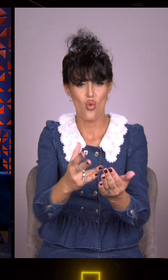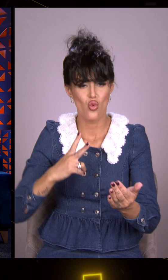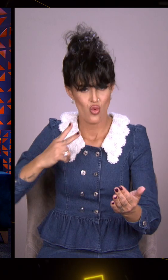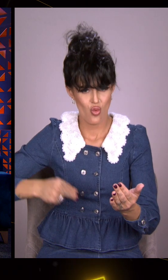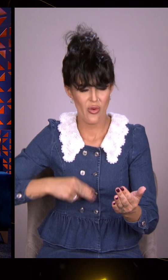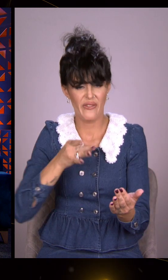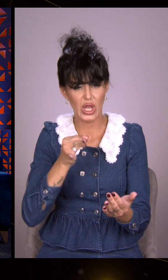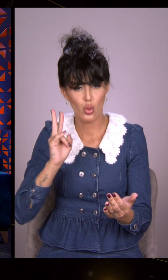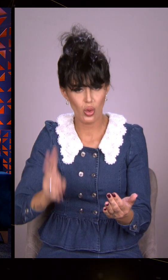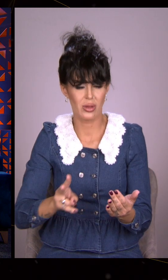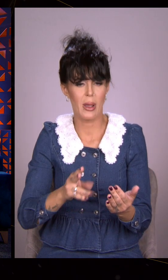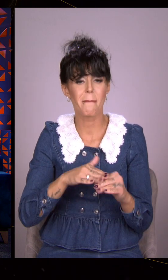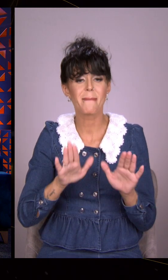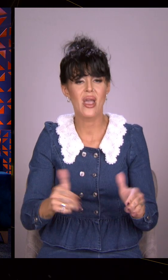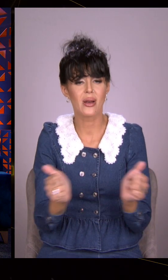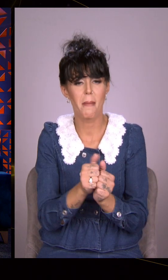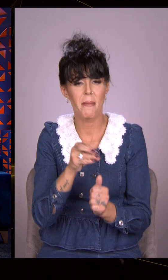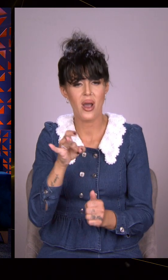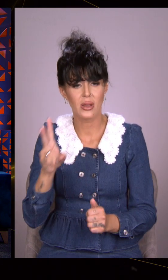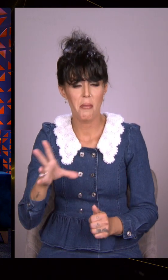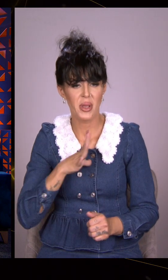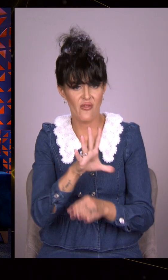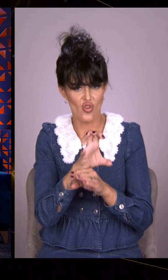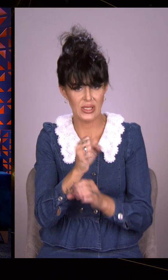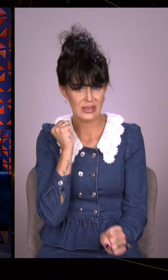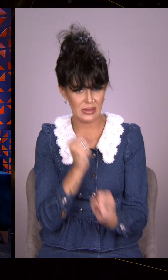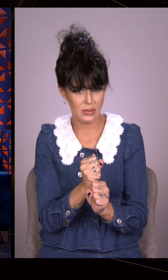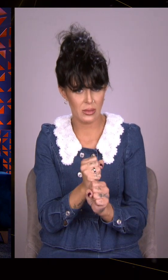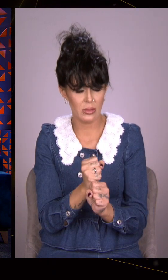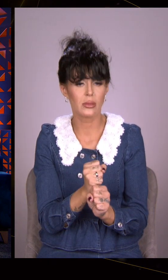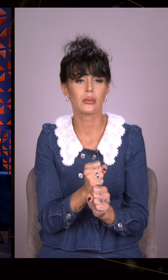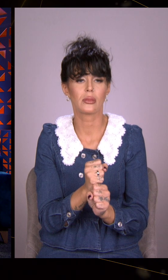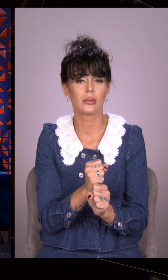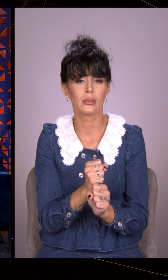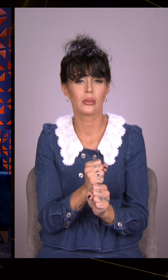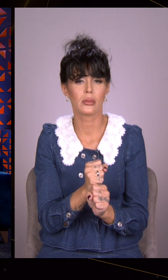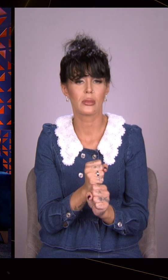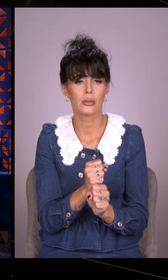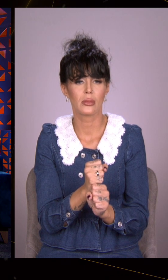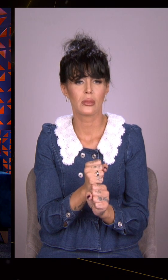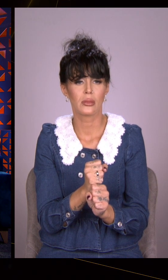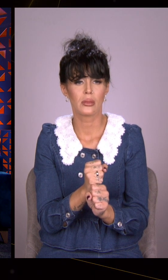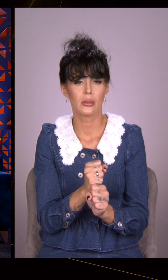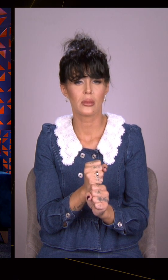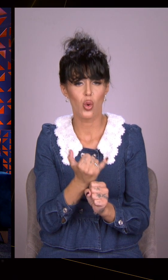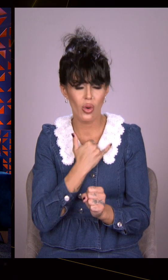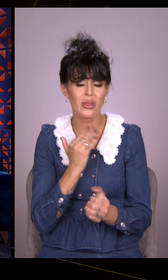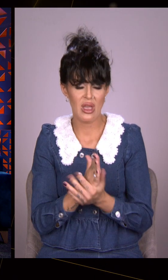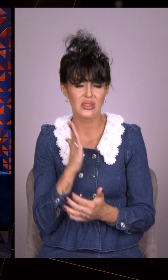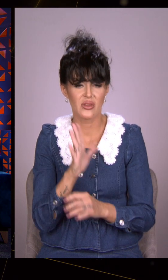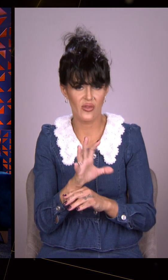парку «Мама», зробив фотографії. Вони страшні. У мене є ці